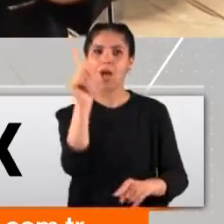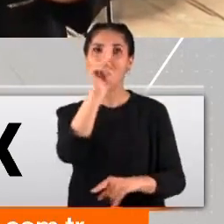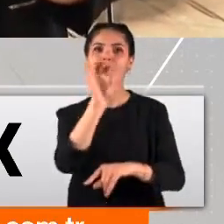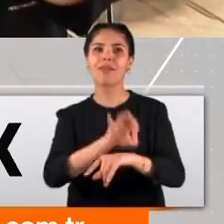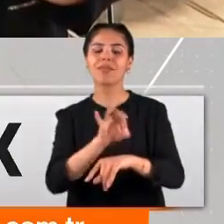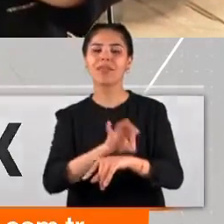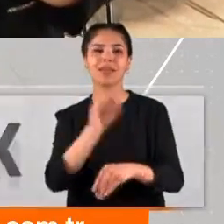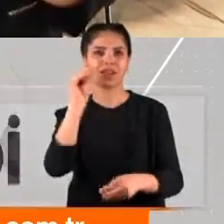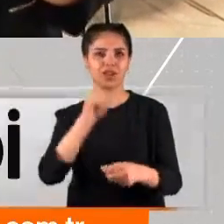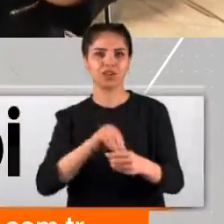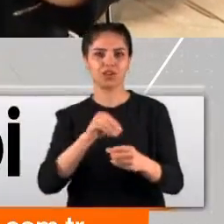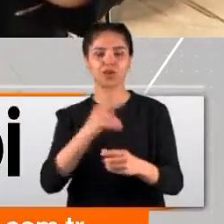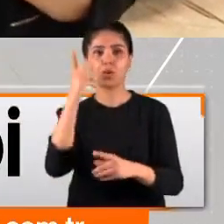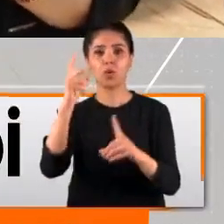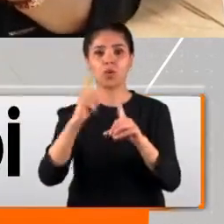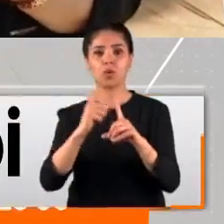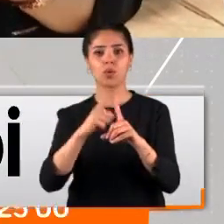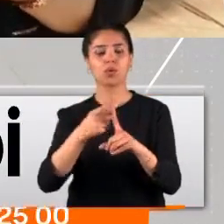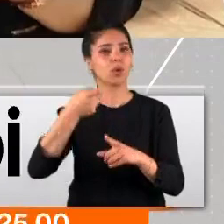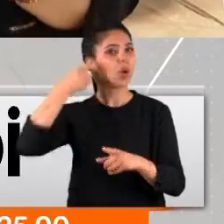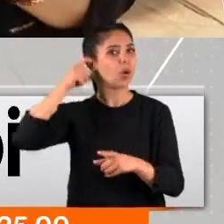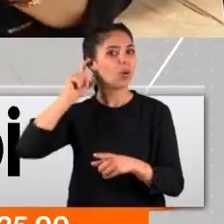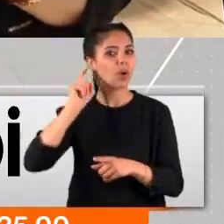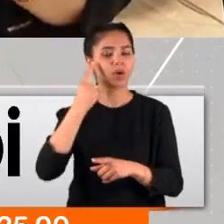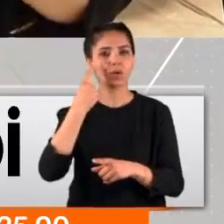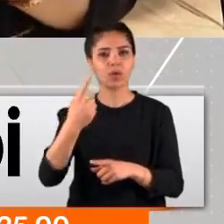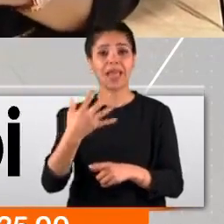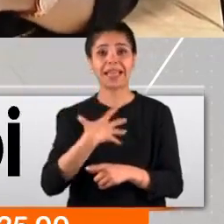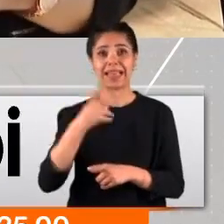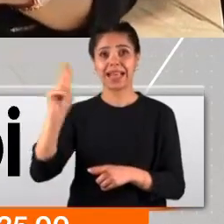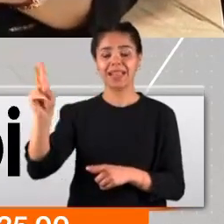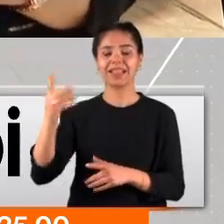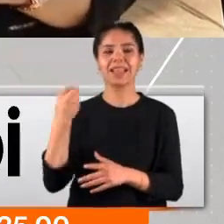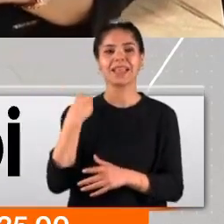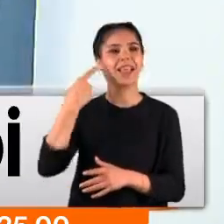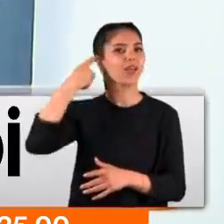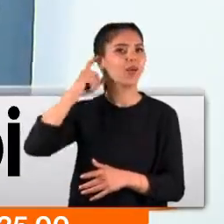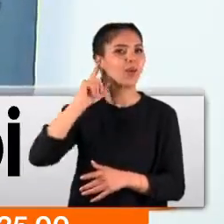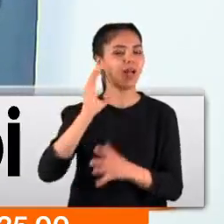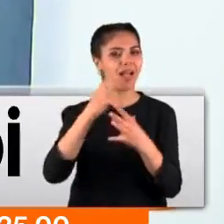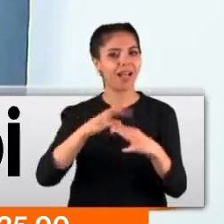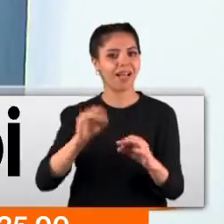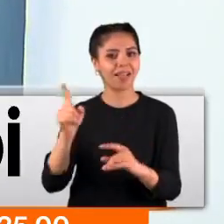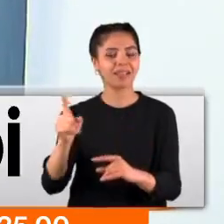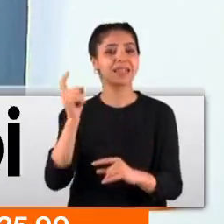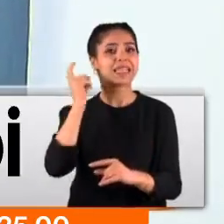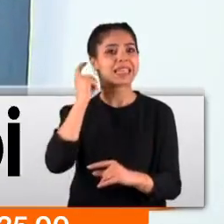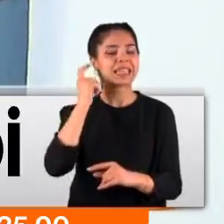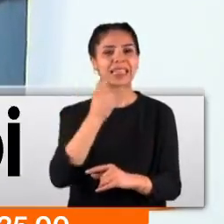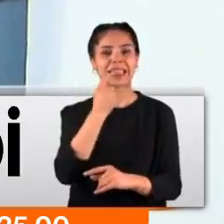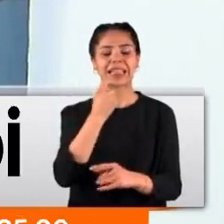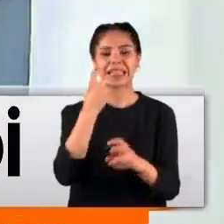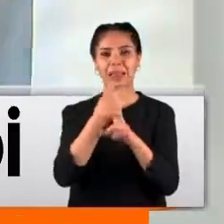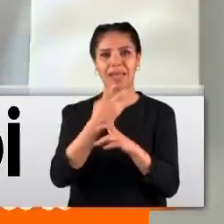dakikalık bir süre içerisinde üç boyutlu bir o yazacak kullanılarak kendisine yeni bir sağkulak yapıldı Yapı alınarak